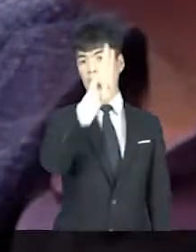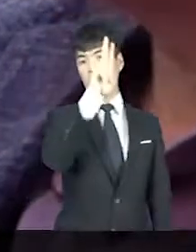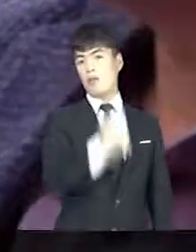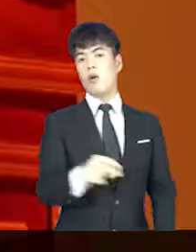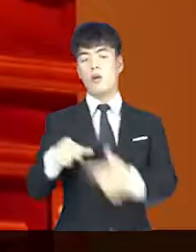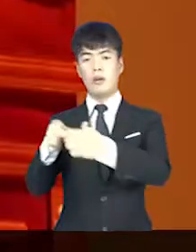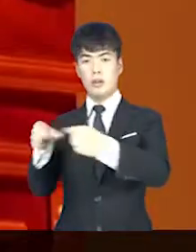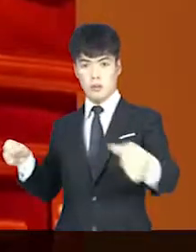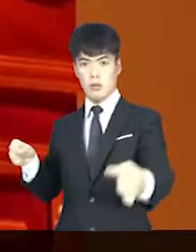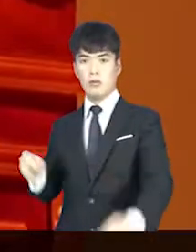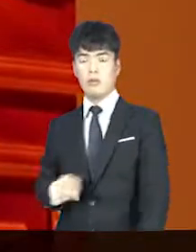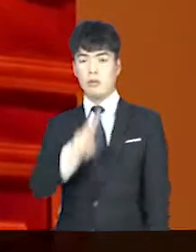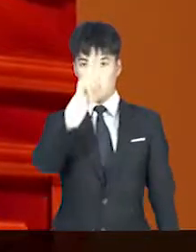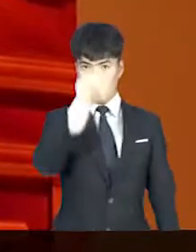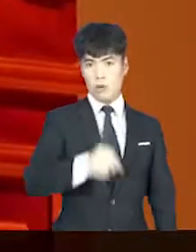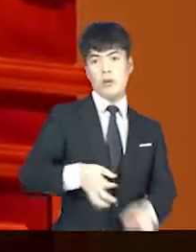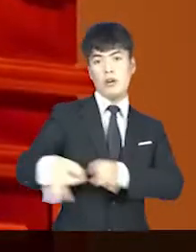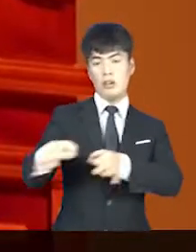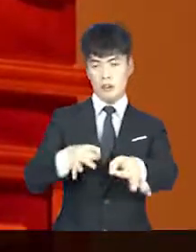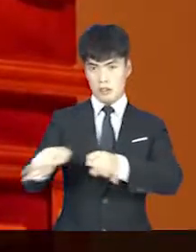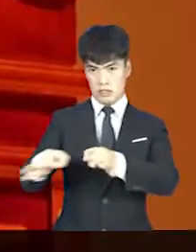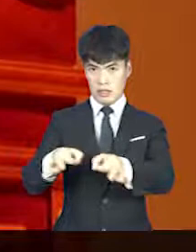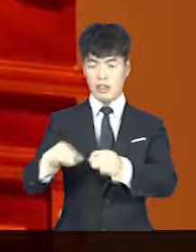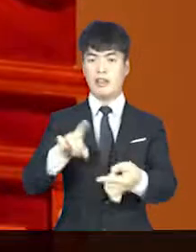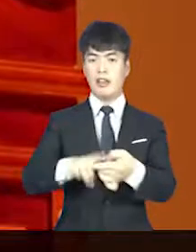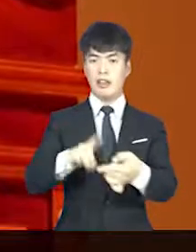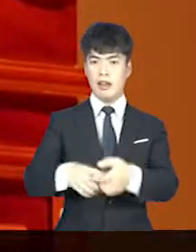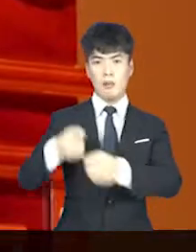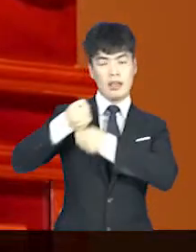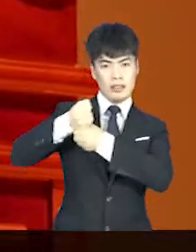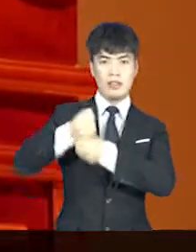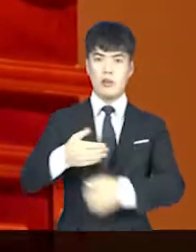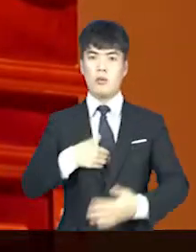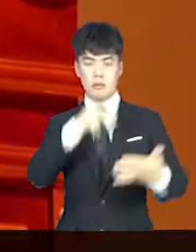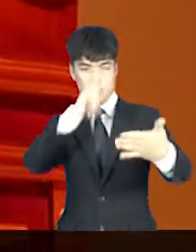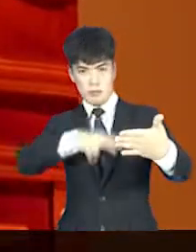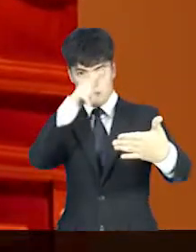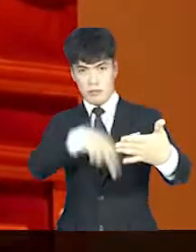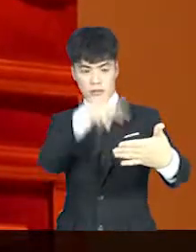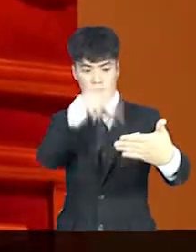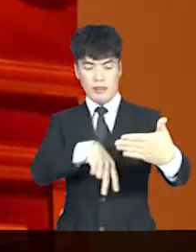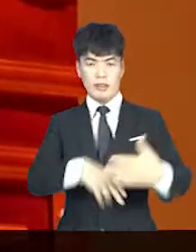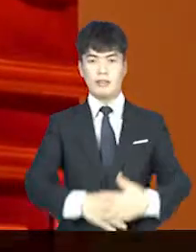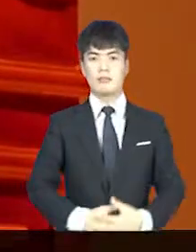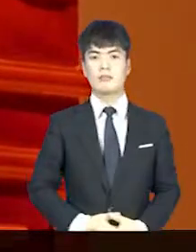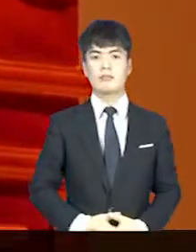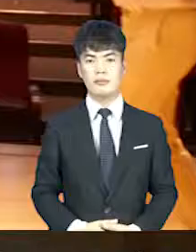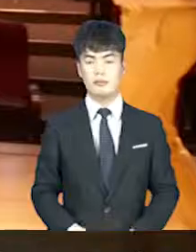들고 일본 정부를 비판하는 구호를 외치고 결의문을 낭독했습니다.